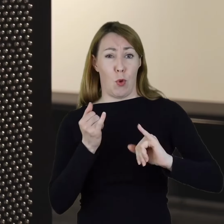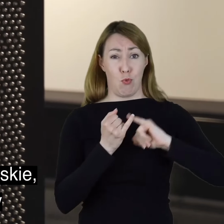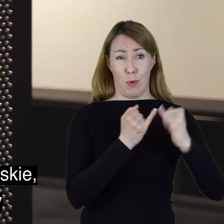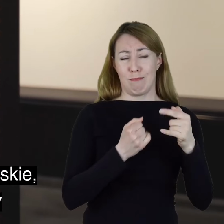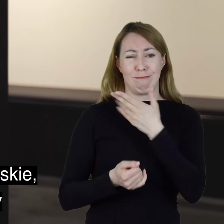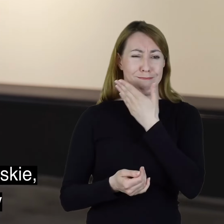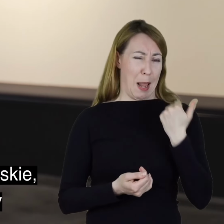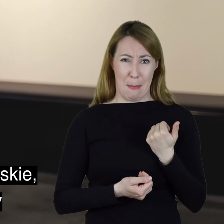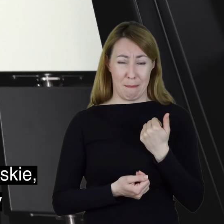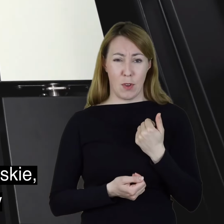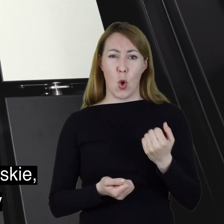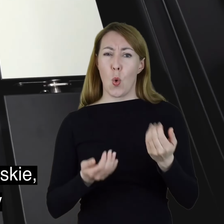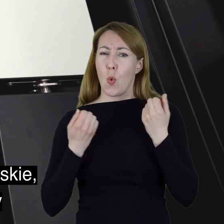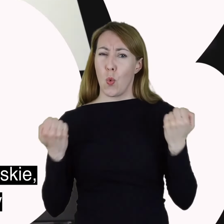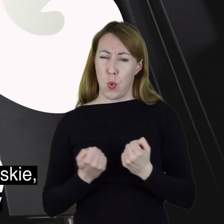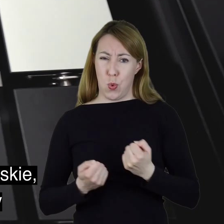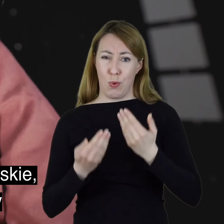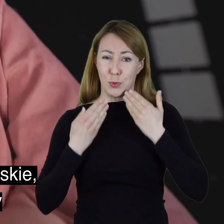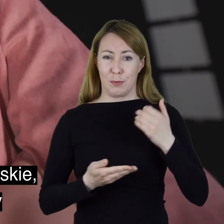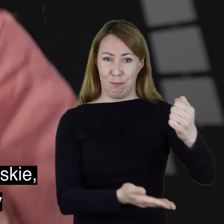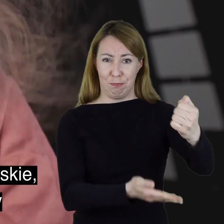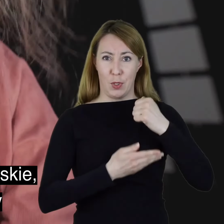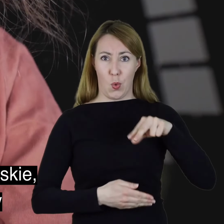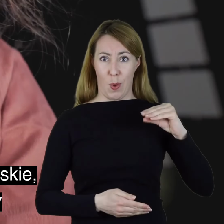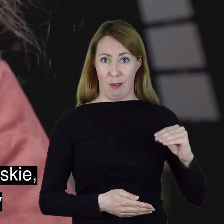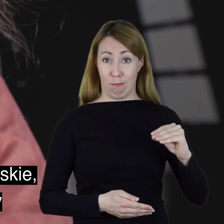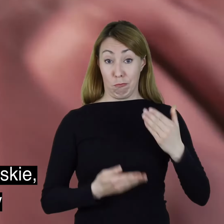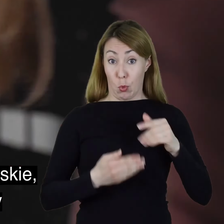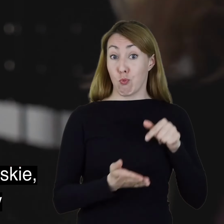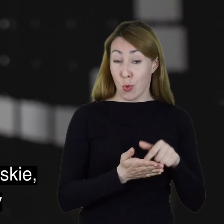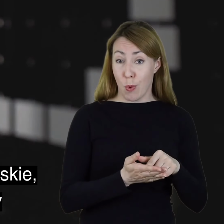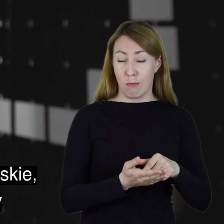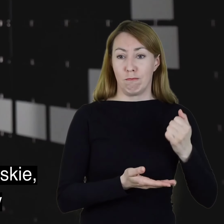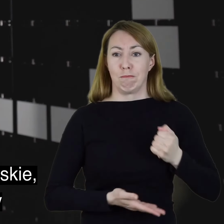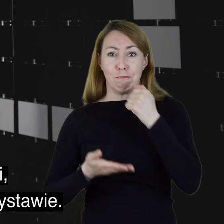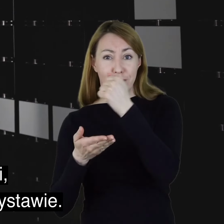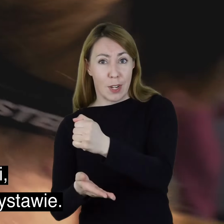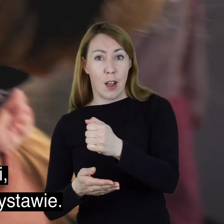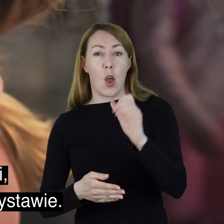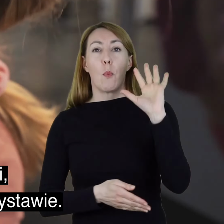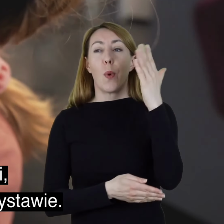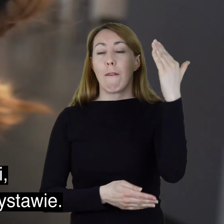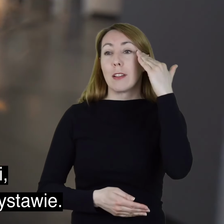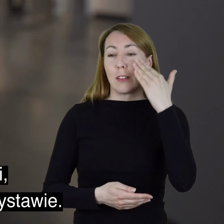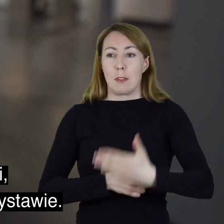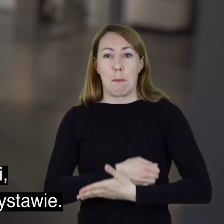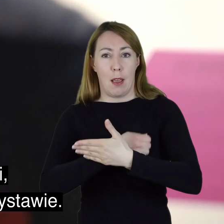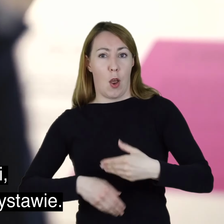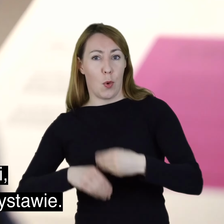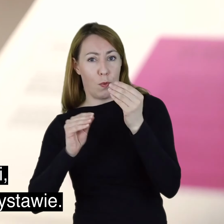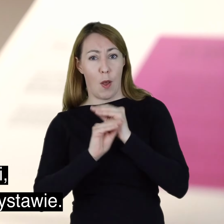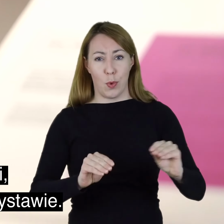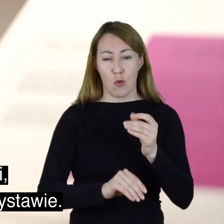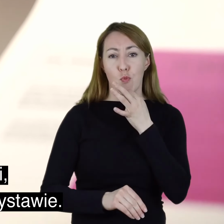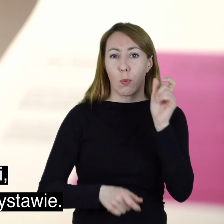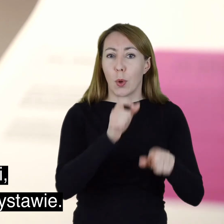nigdzie. Olbrzymi udział w tym mają fundusze europejskie, dzięki którym dofinansowany Młyn Wiedzy wspomaga rozwój i edukację młodych